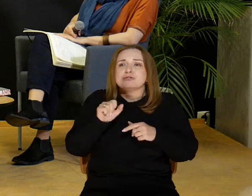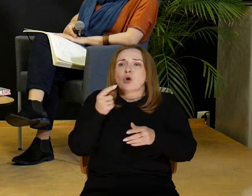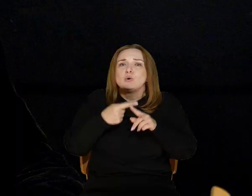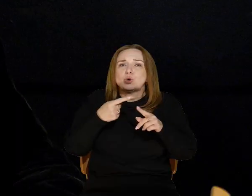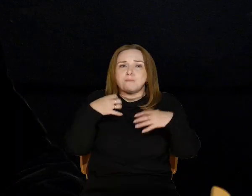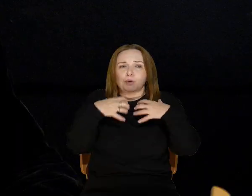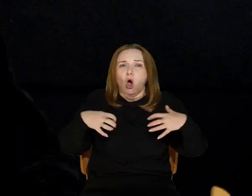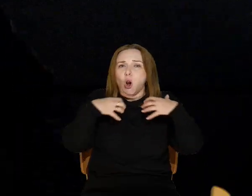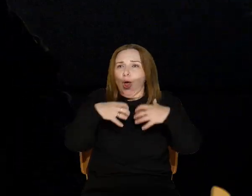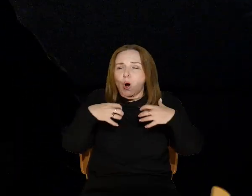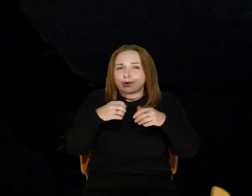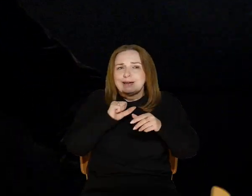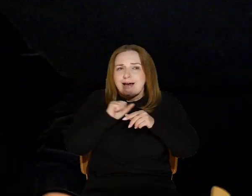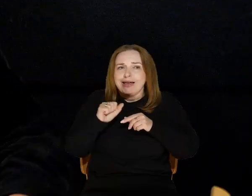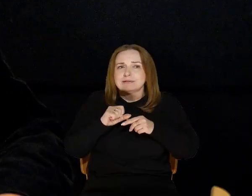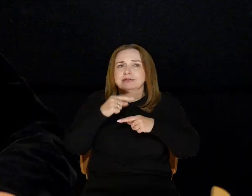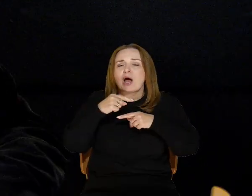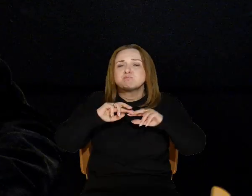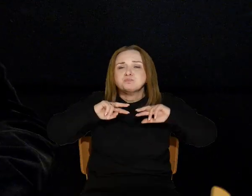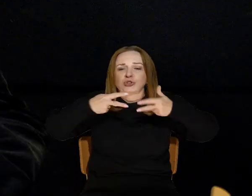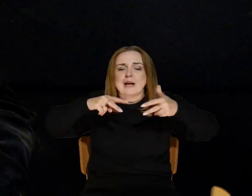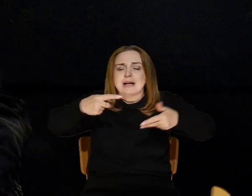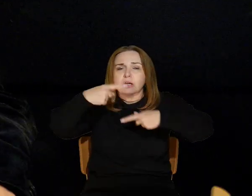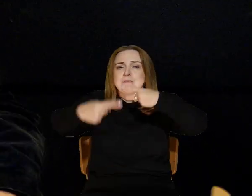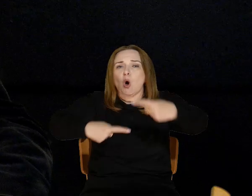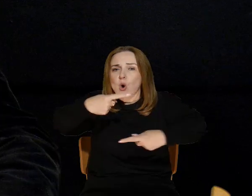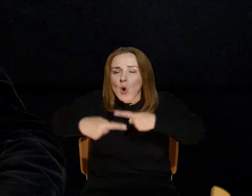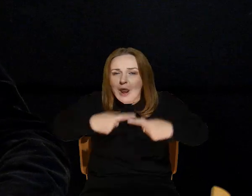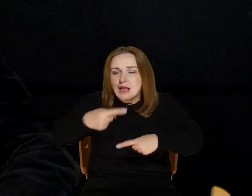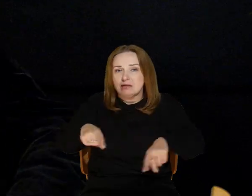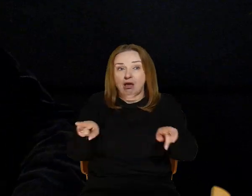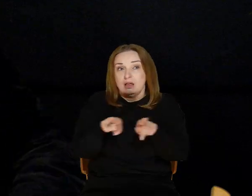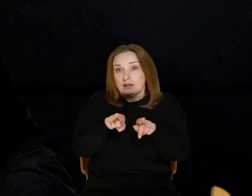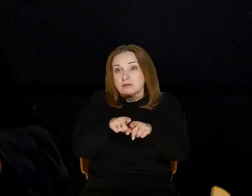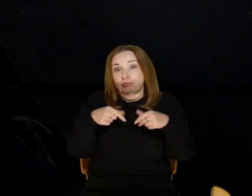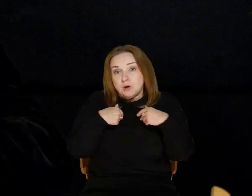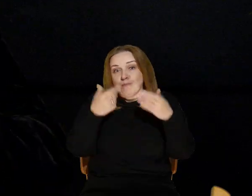dziedziczenie, ale oboje też pokazujemy to, jak